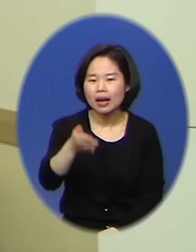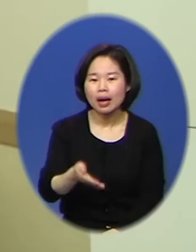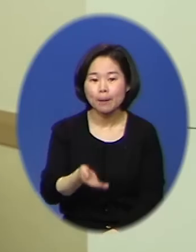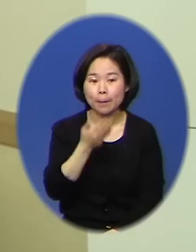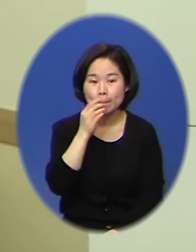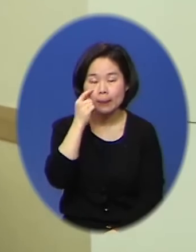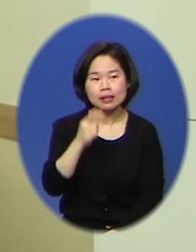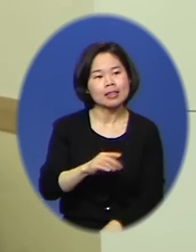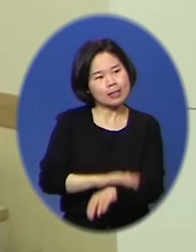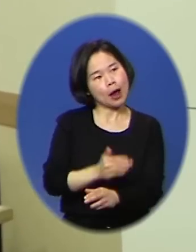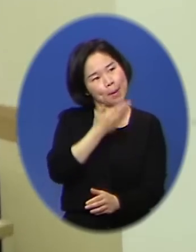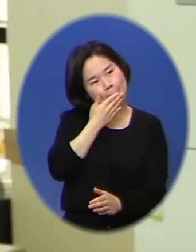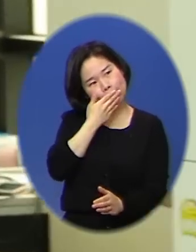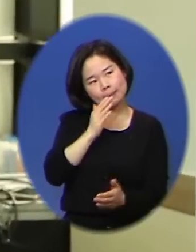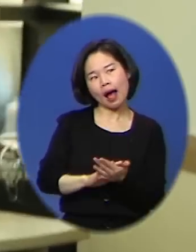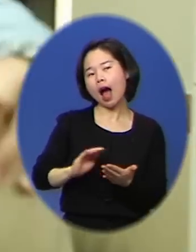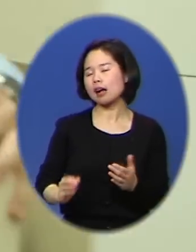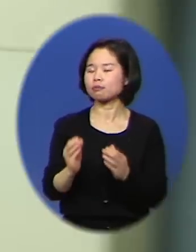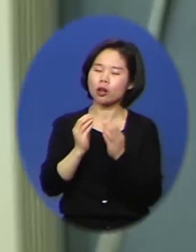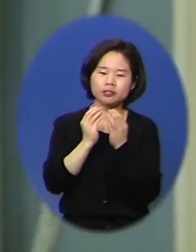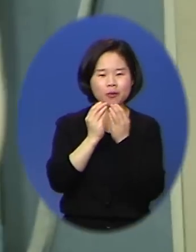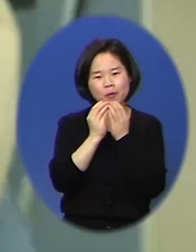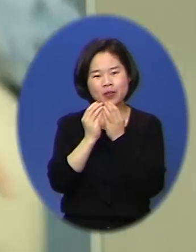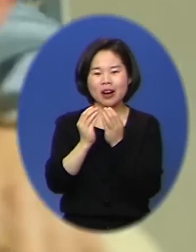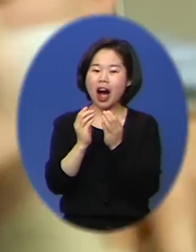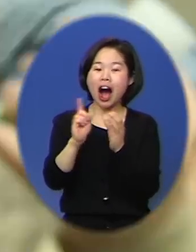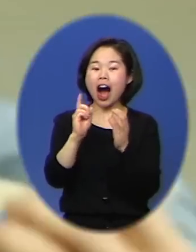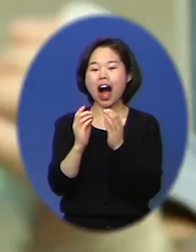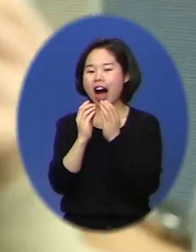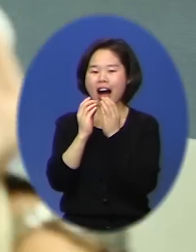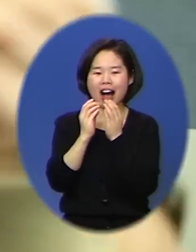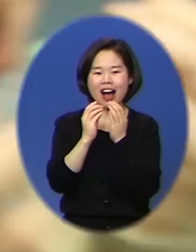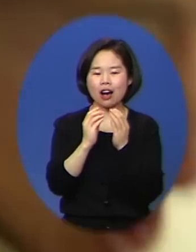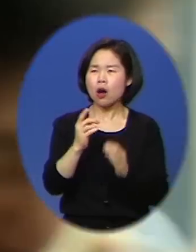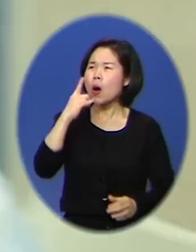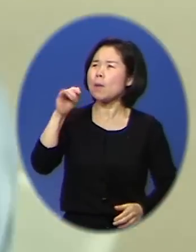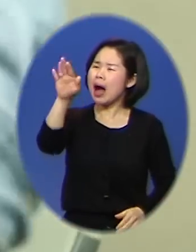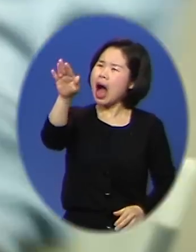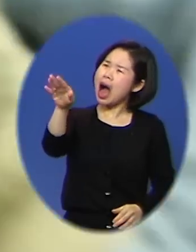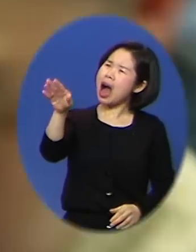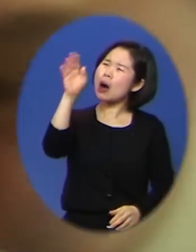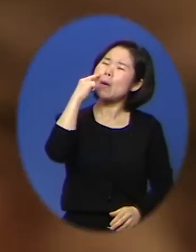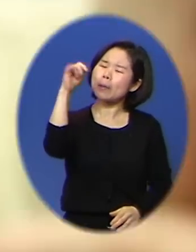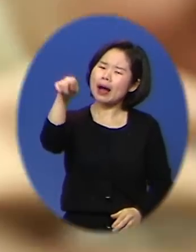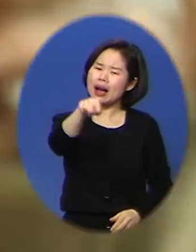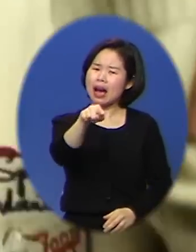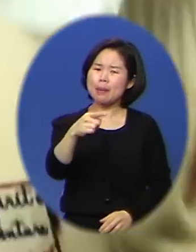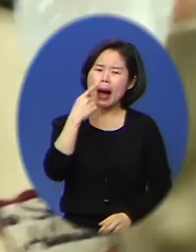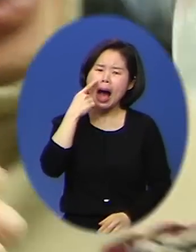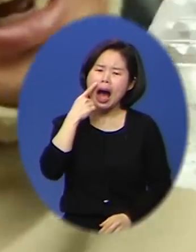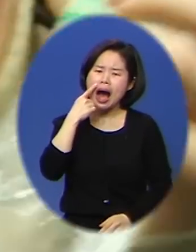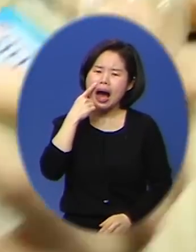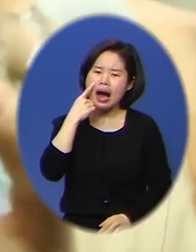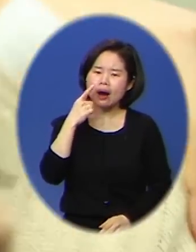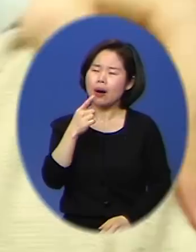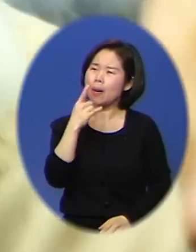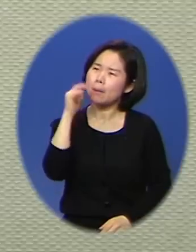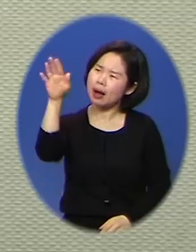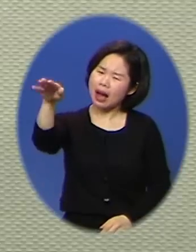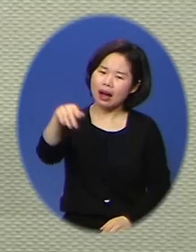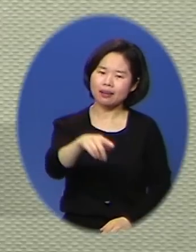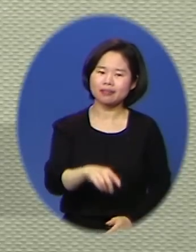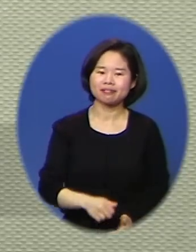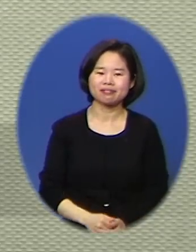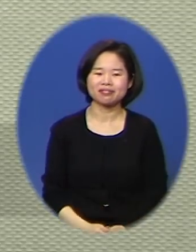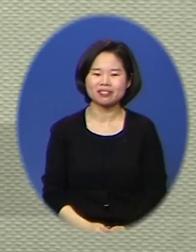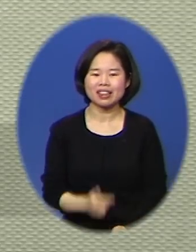먹어. 잘 먹겠습니다. 야, 야, 아, 야, 엄마, 엄마, 엄마, 잘 지내셔 봐, 엄마, 엄마.